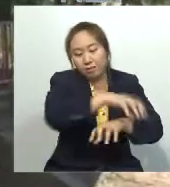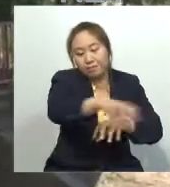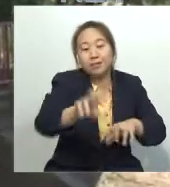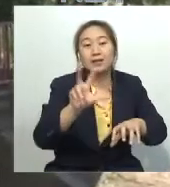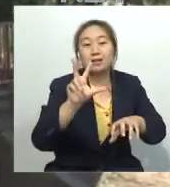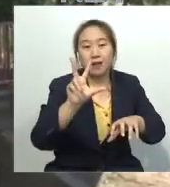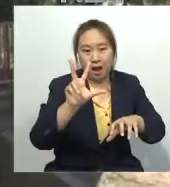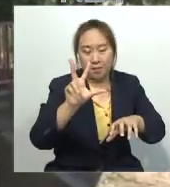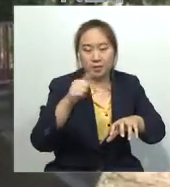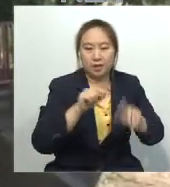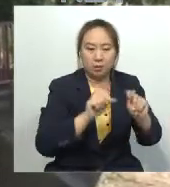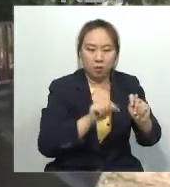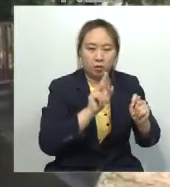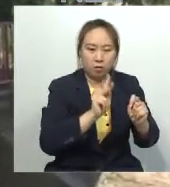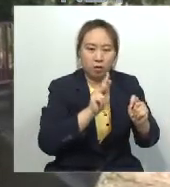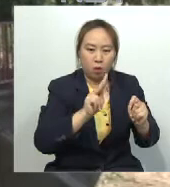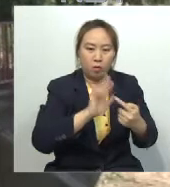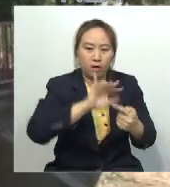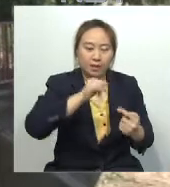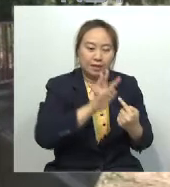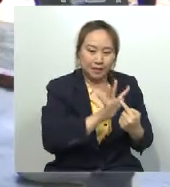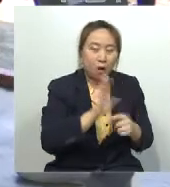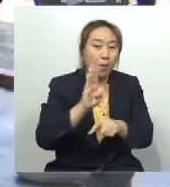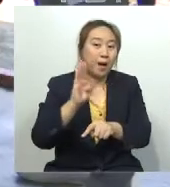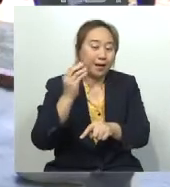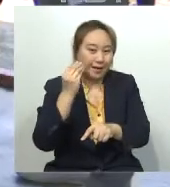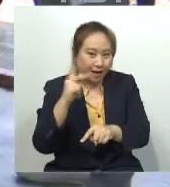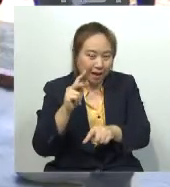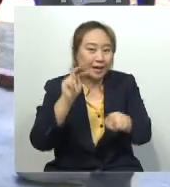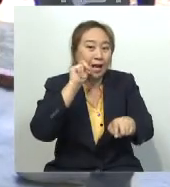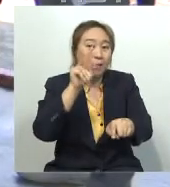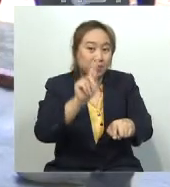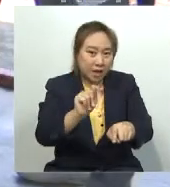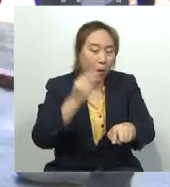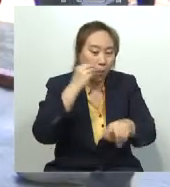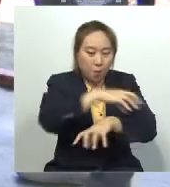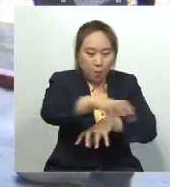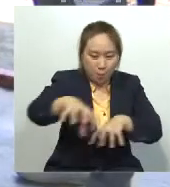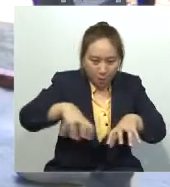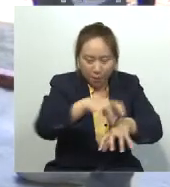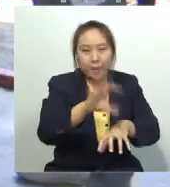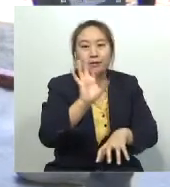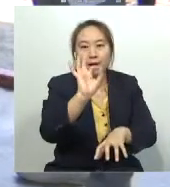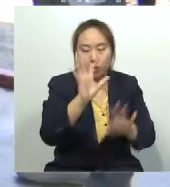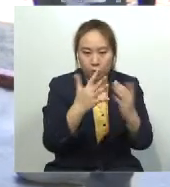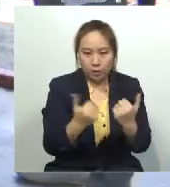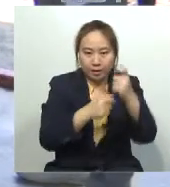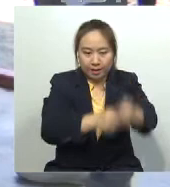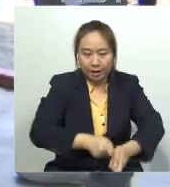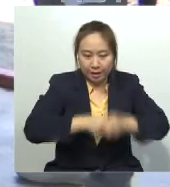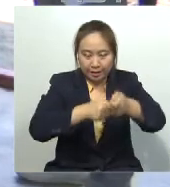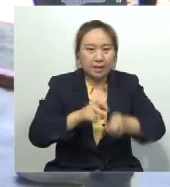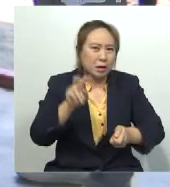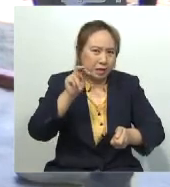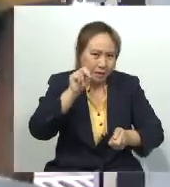านนะครับก็คือตำบลกบเจาตำบลบ้านคลังและตำบลน้ำเต้ารวมทั้งหมด9หมู่บ้านตอนนี้มีพื้นที่การเกษตรที่จะต้